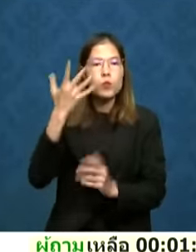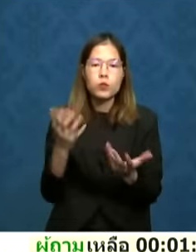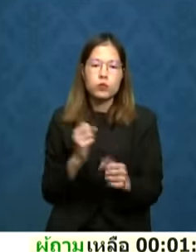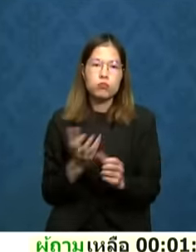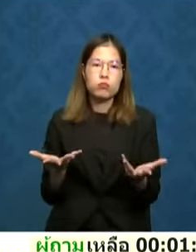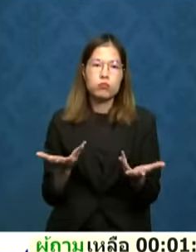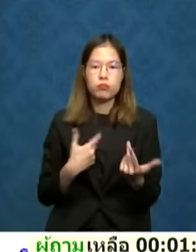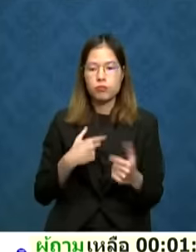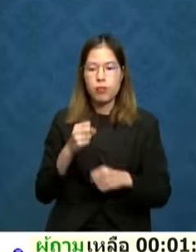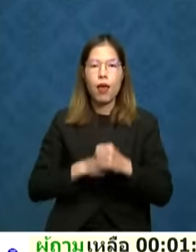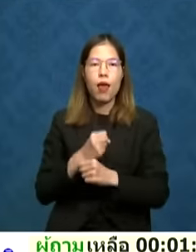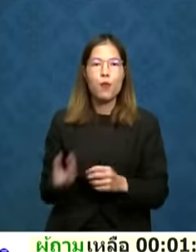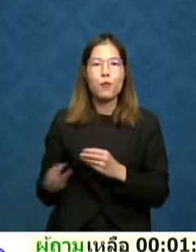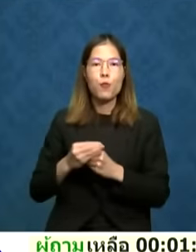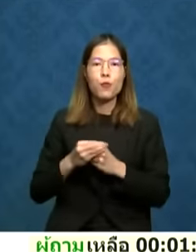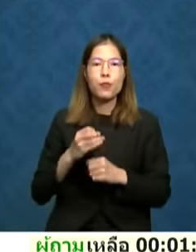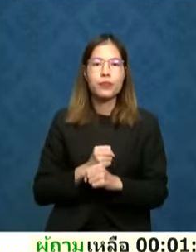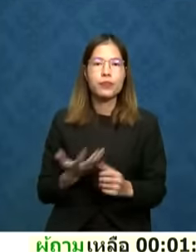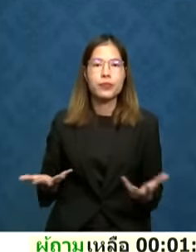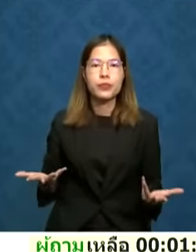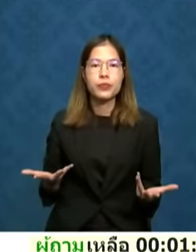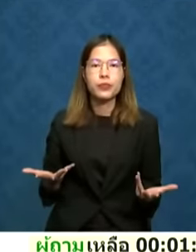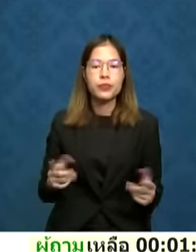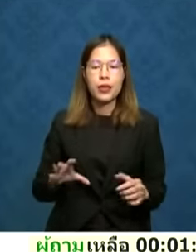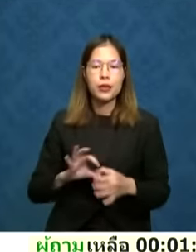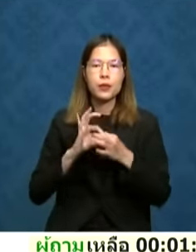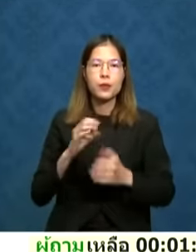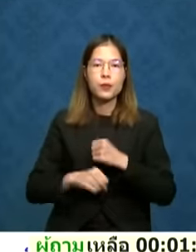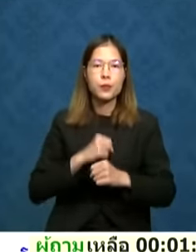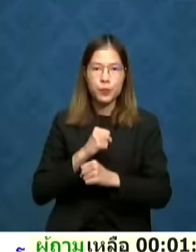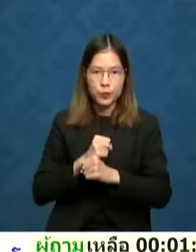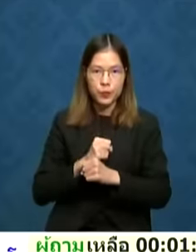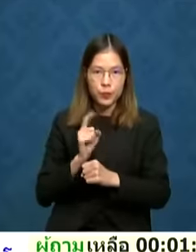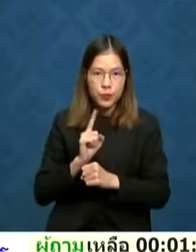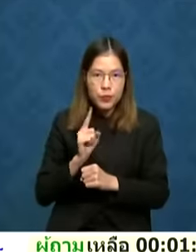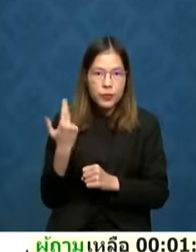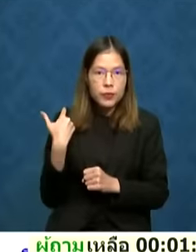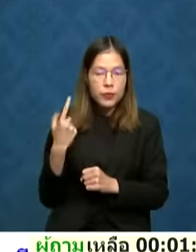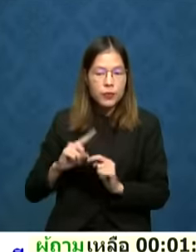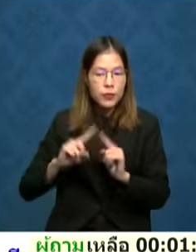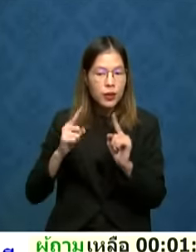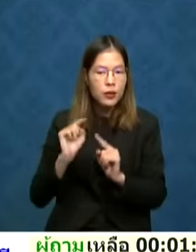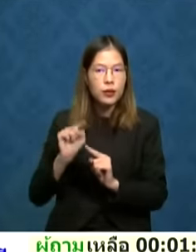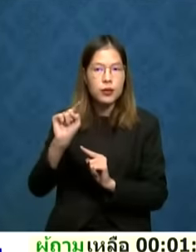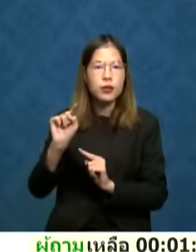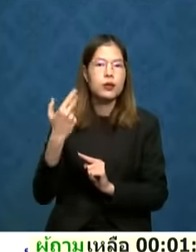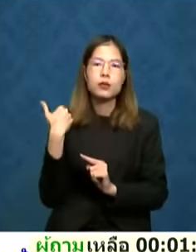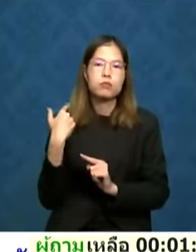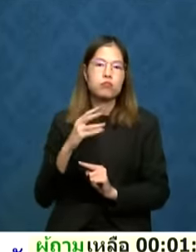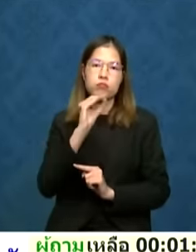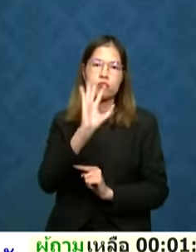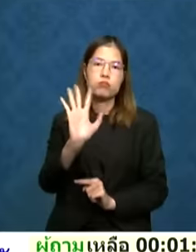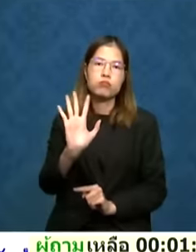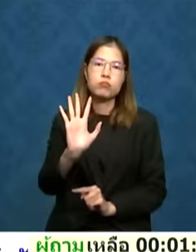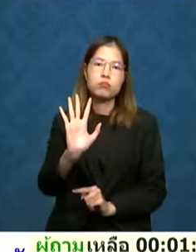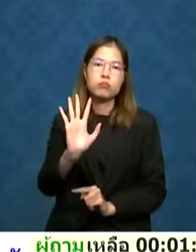อายุเพมขนมากขอนี้นะ Bununทํไดแนี้จ ๆ ใเรองขอายุแต่ถาผมเปทาน ผม จะได้เอาเรื่องนี้มามาพูดในยะทานมไมมอะไร